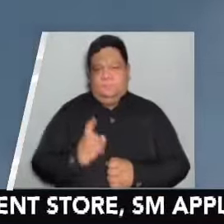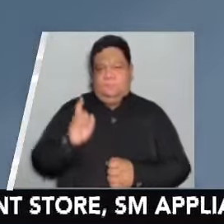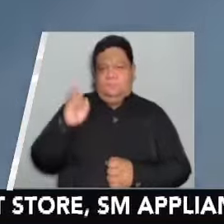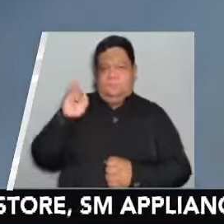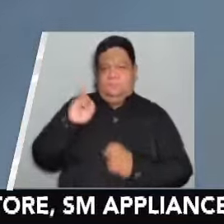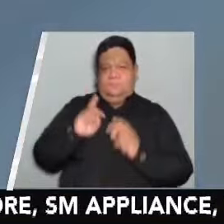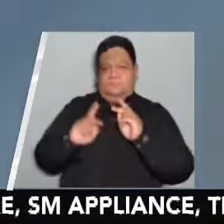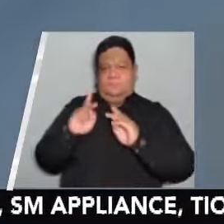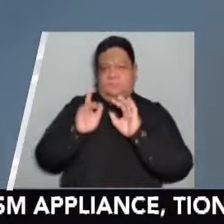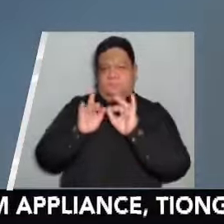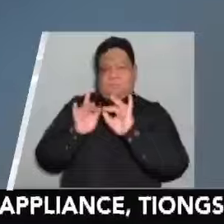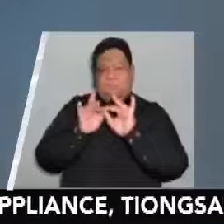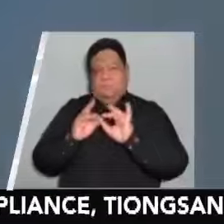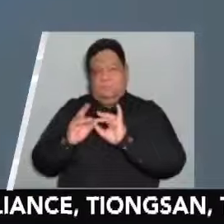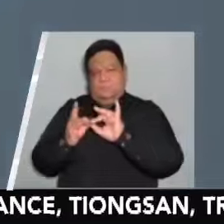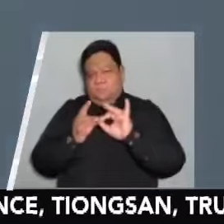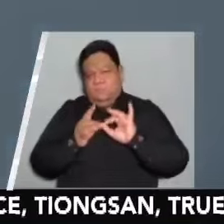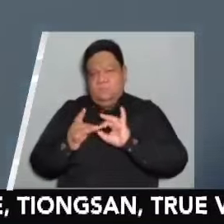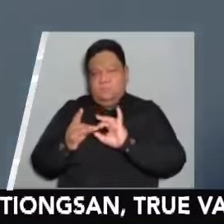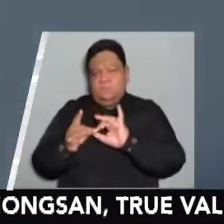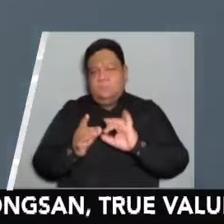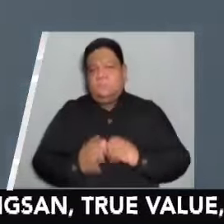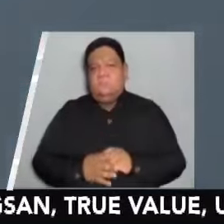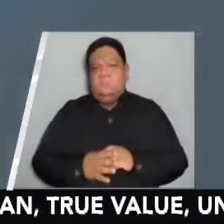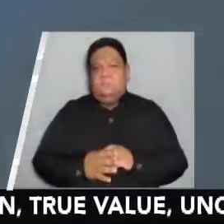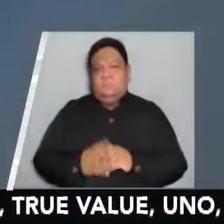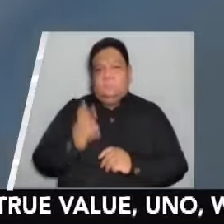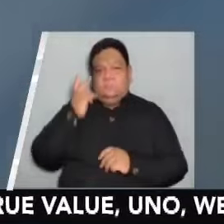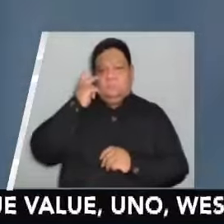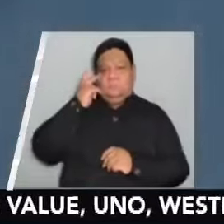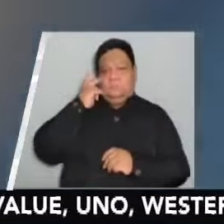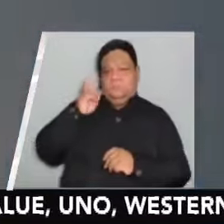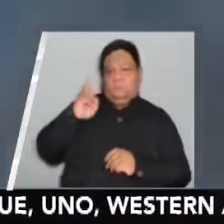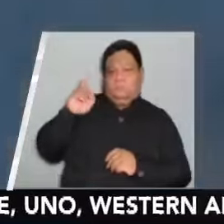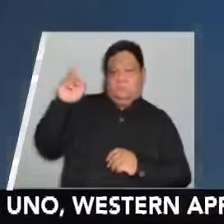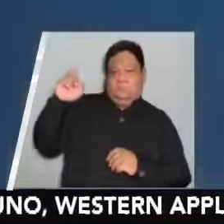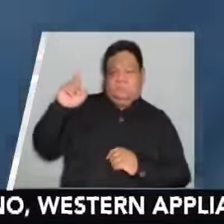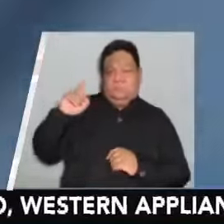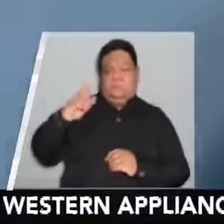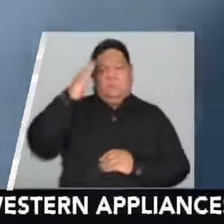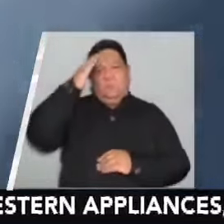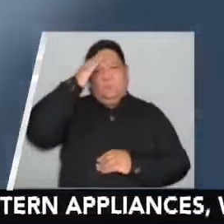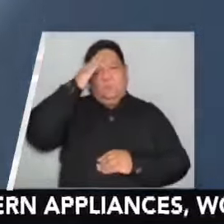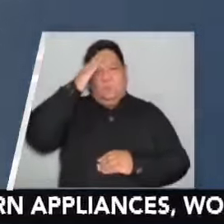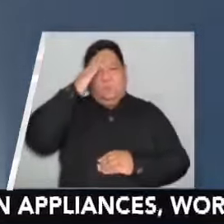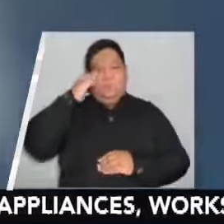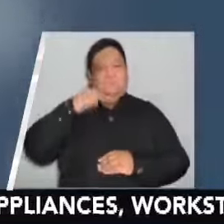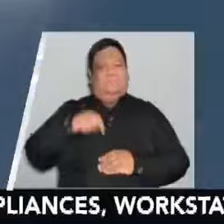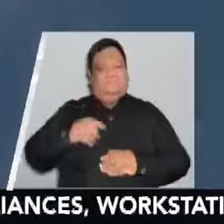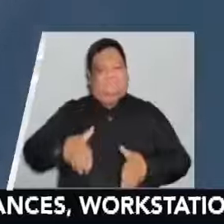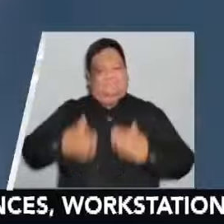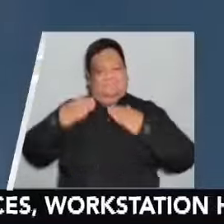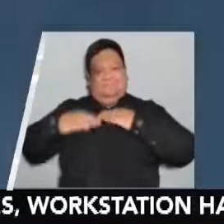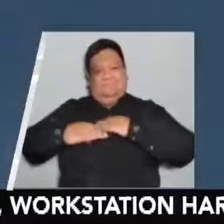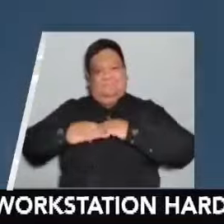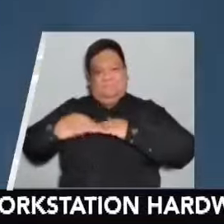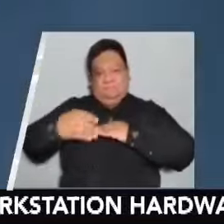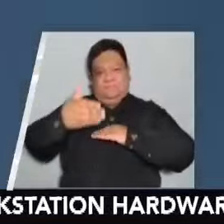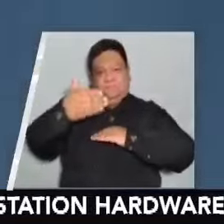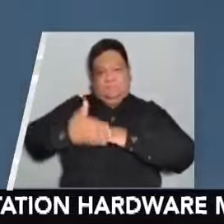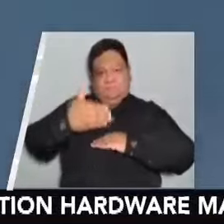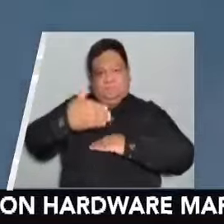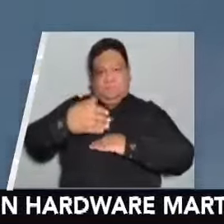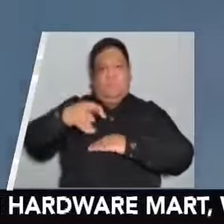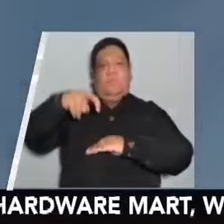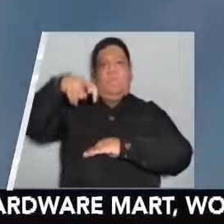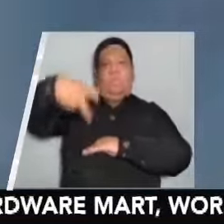Halos hindi makagalaw ang batang lalaki na yan na nakasampa sa railing sa isang gusali sa Alicante, Spain. Nasa ikalawang palapag po